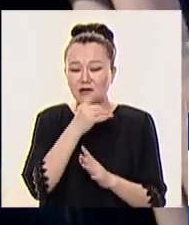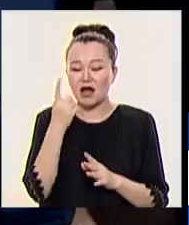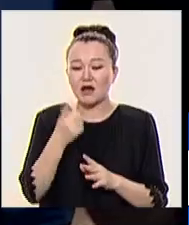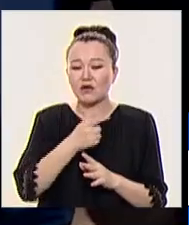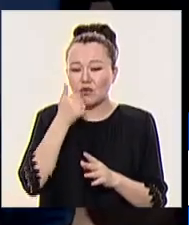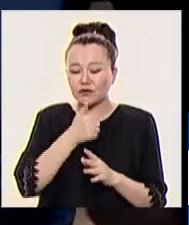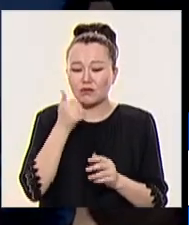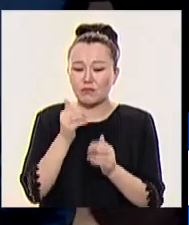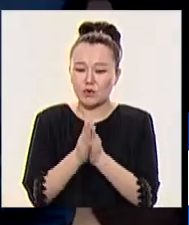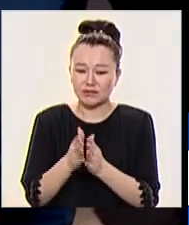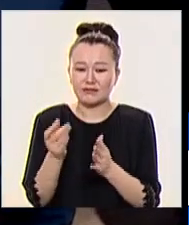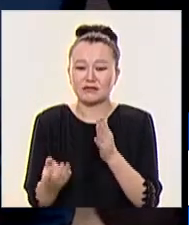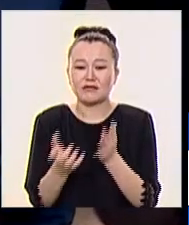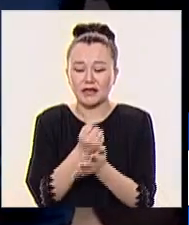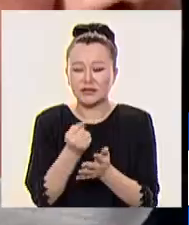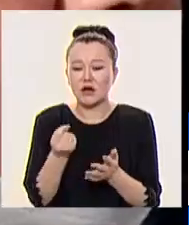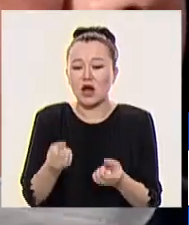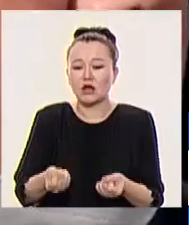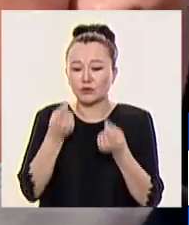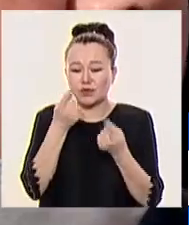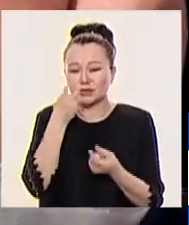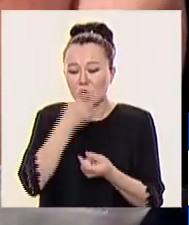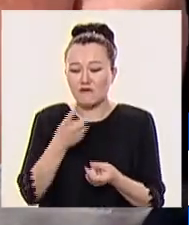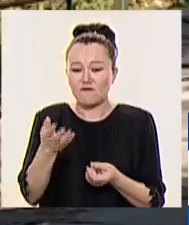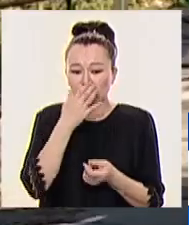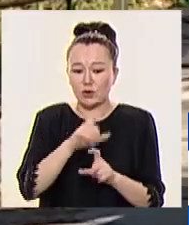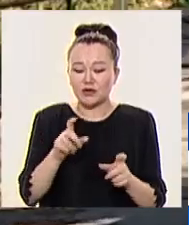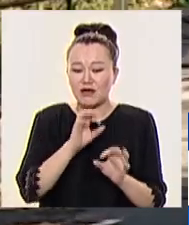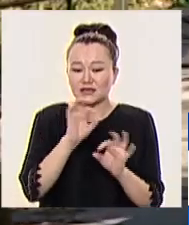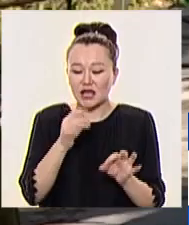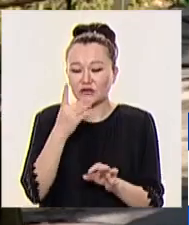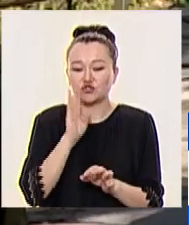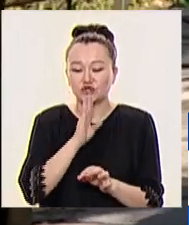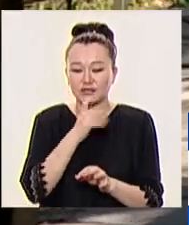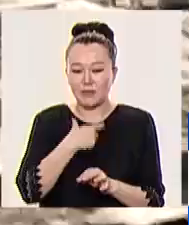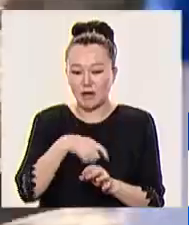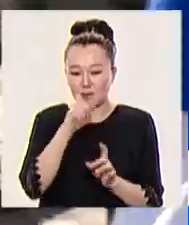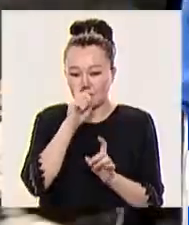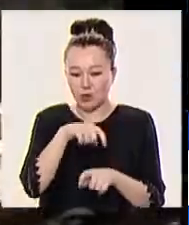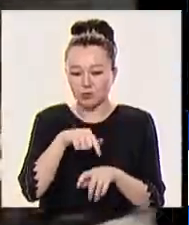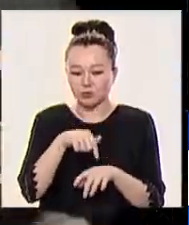год просят найти источник зловония. Пока люди говорили, одной женщине стало плохо.